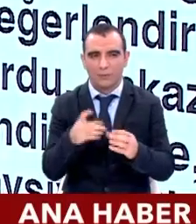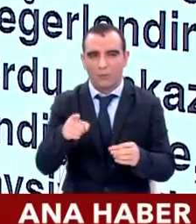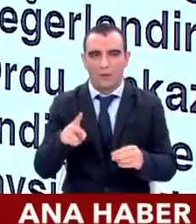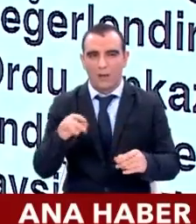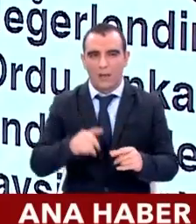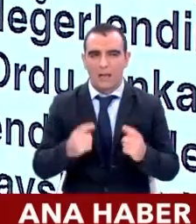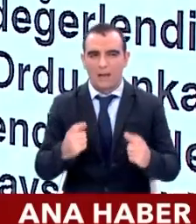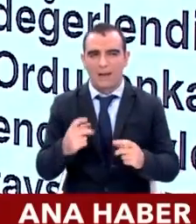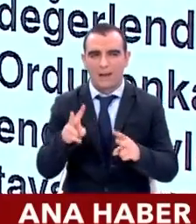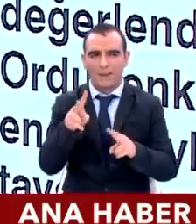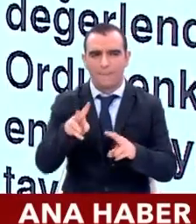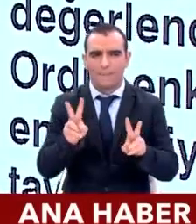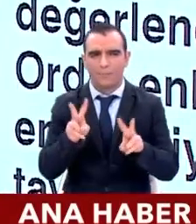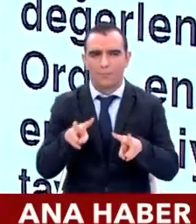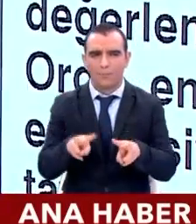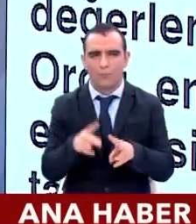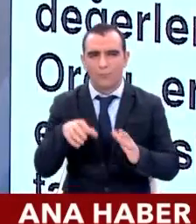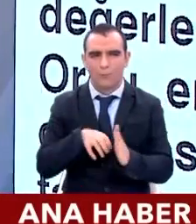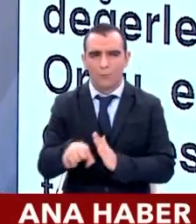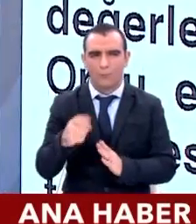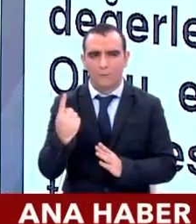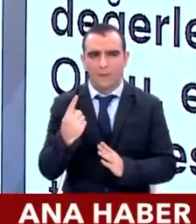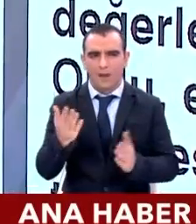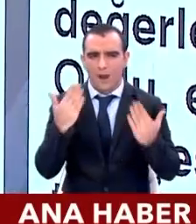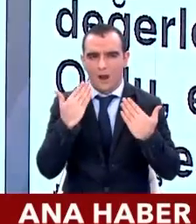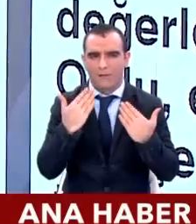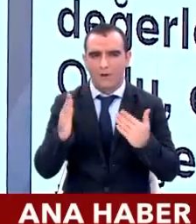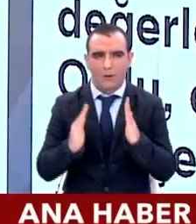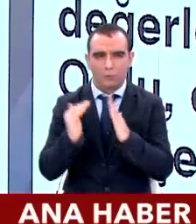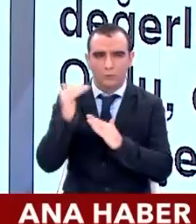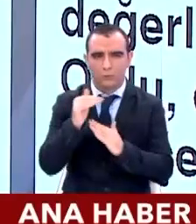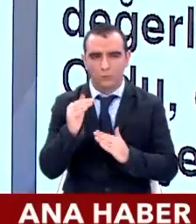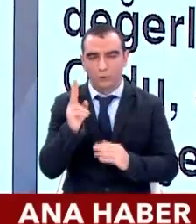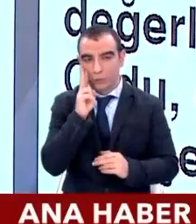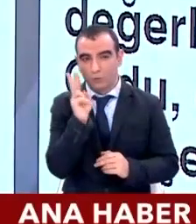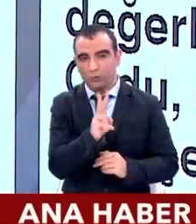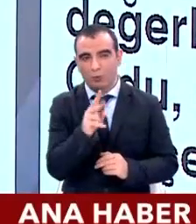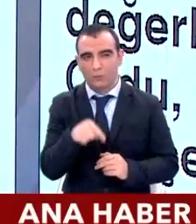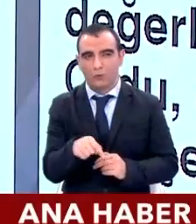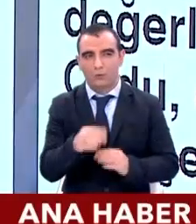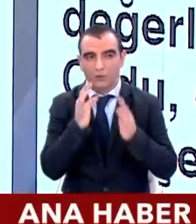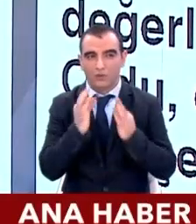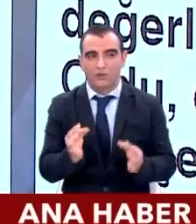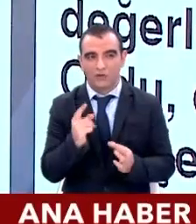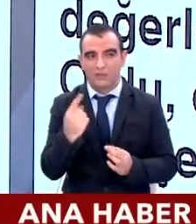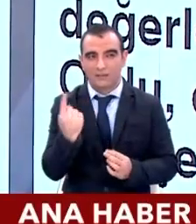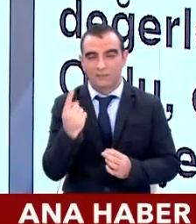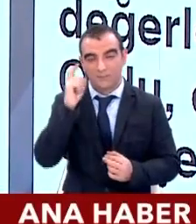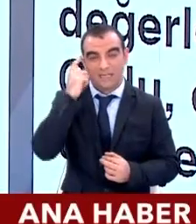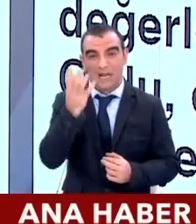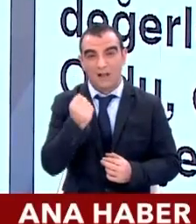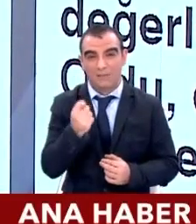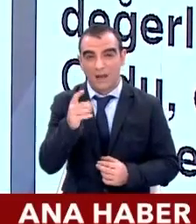nels from Hava Üssü üzerinde görüldü bakın çok kritik bir yer burada Balistik füzeler depolanıyor Amerika bir Çin'de istihbarat yapıyor orada